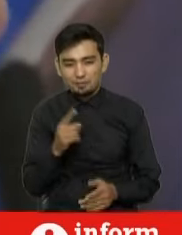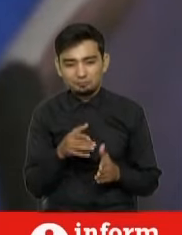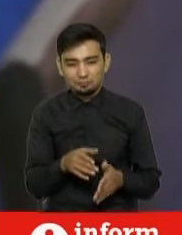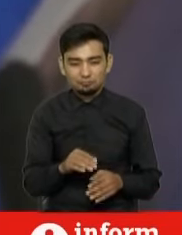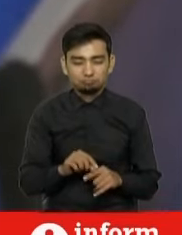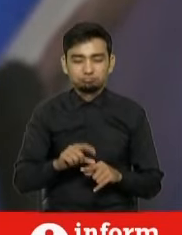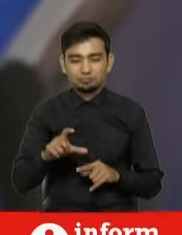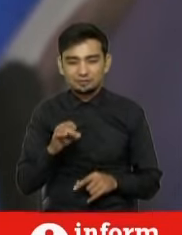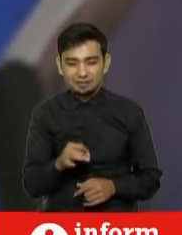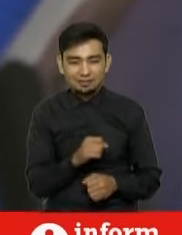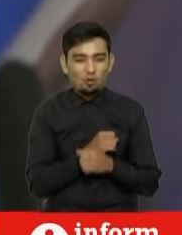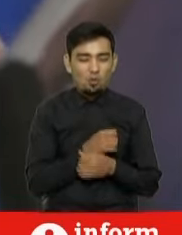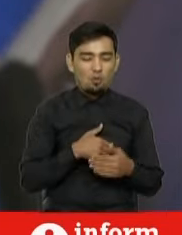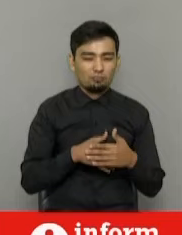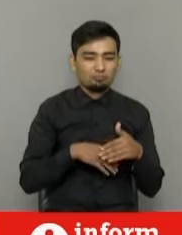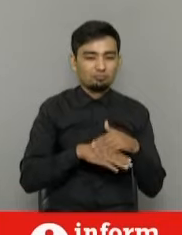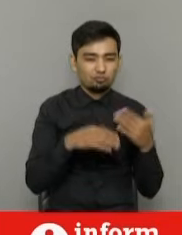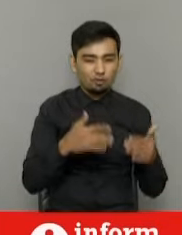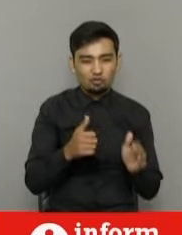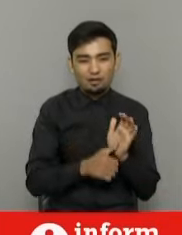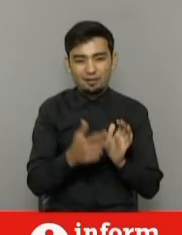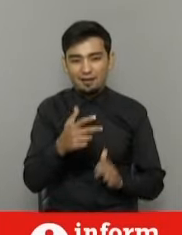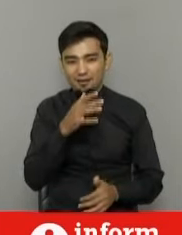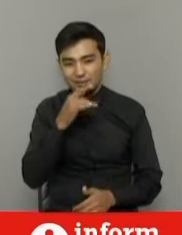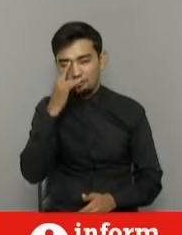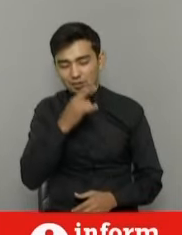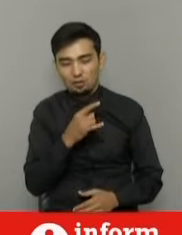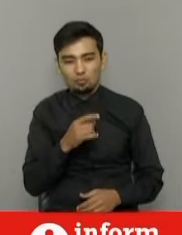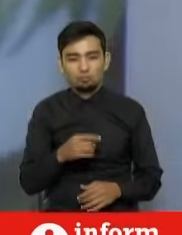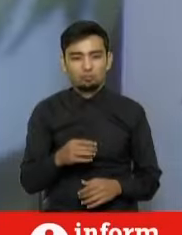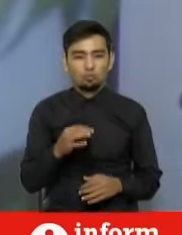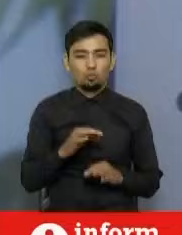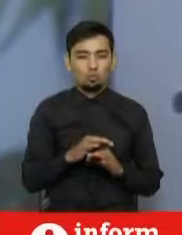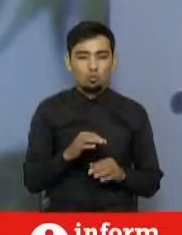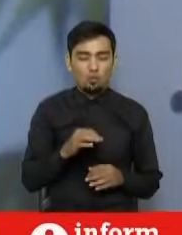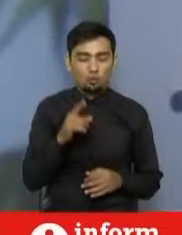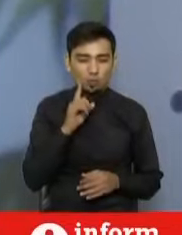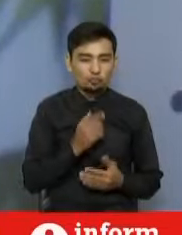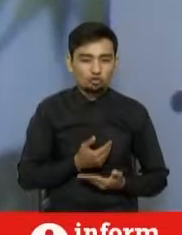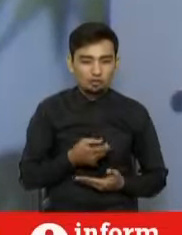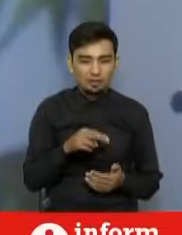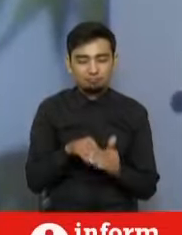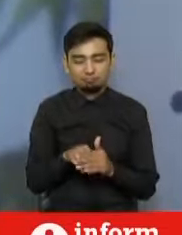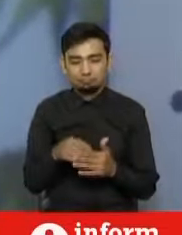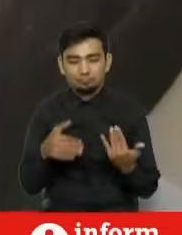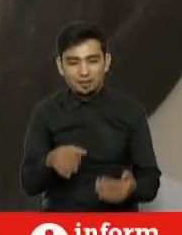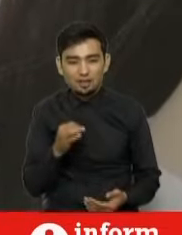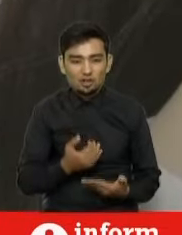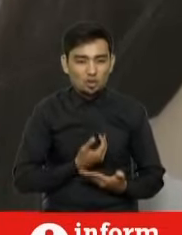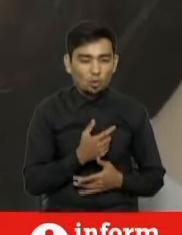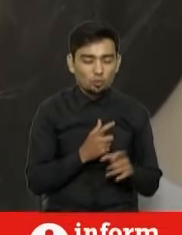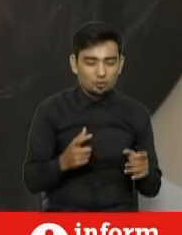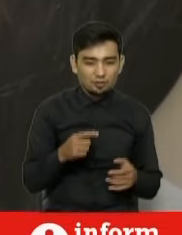кезде құрметті демалысқа шыққан қазақстандық лайықты өмір сүруіне қажетті қаражат жинайды. Әрі тұрғындардың кейбірі